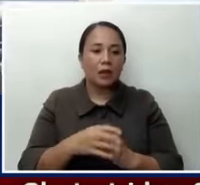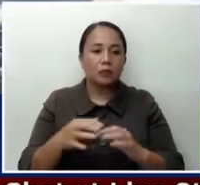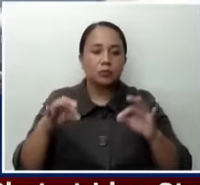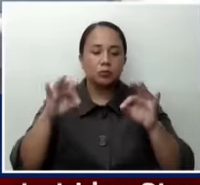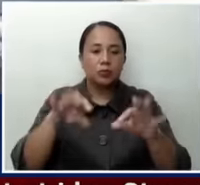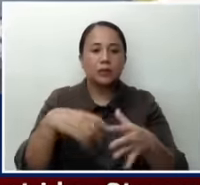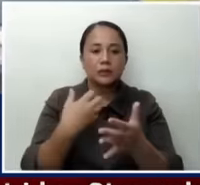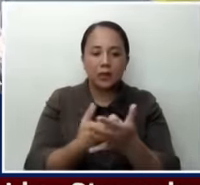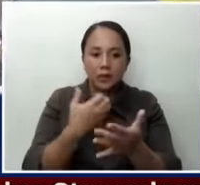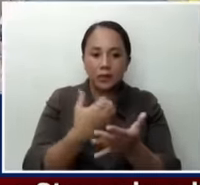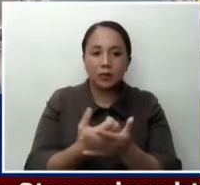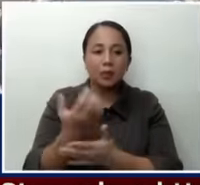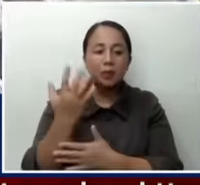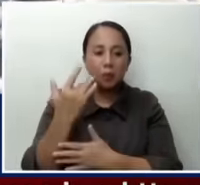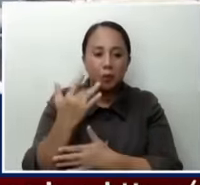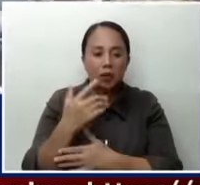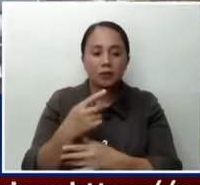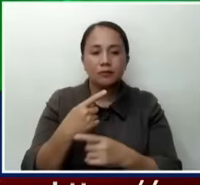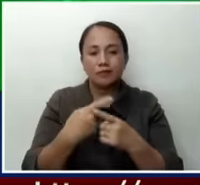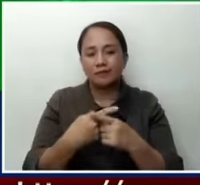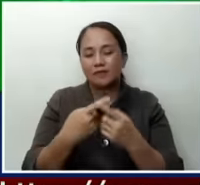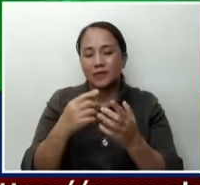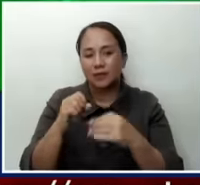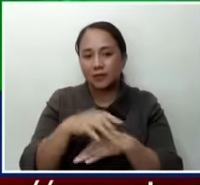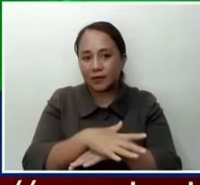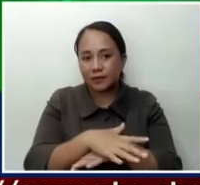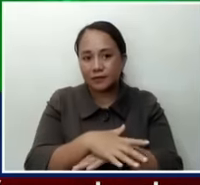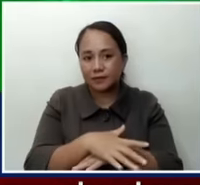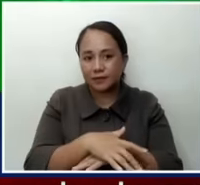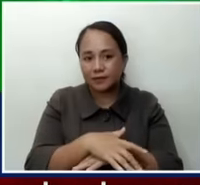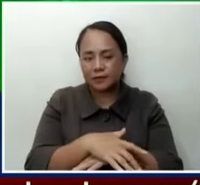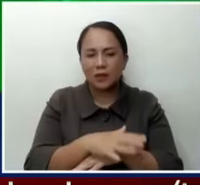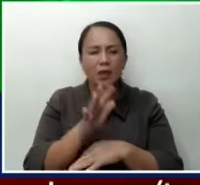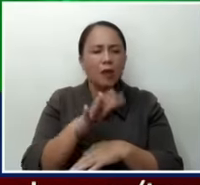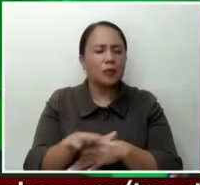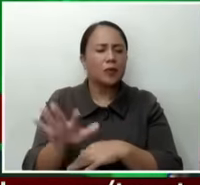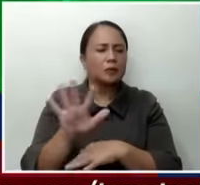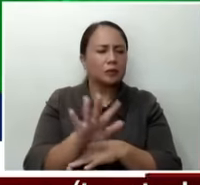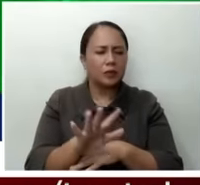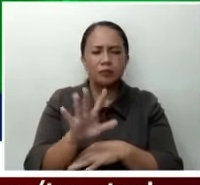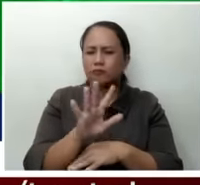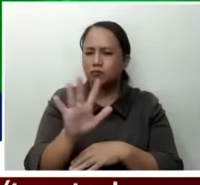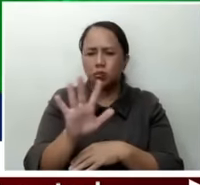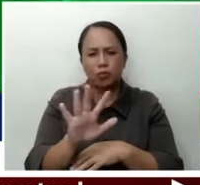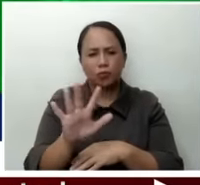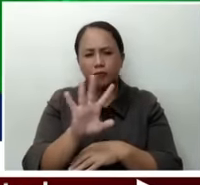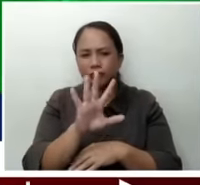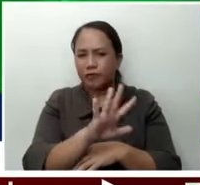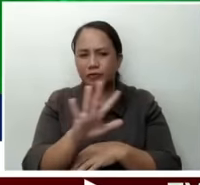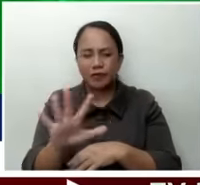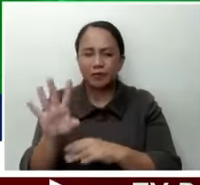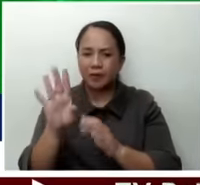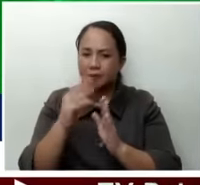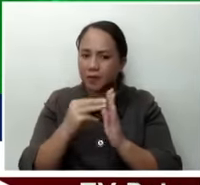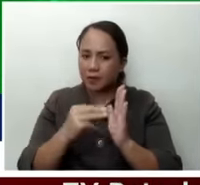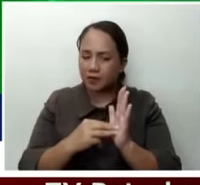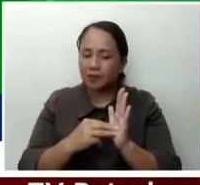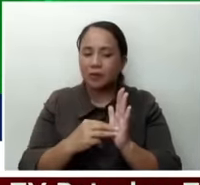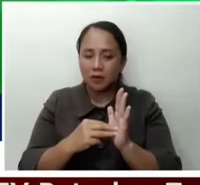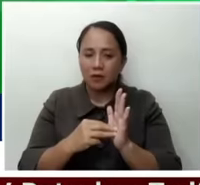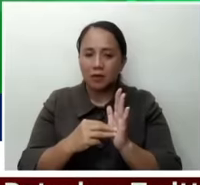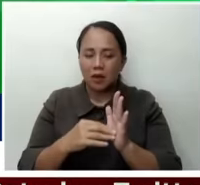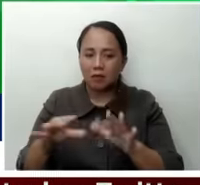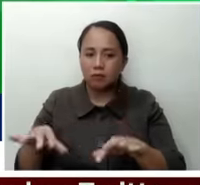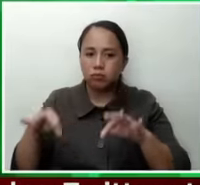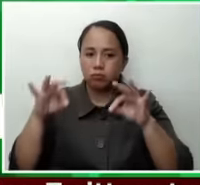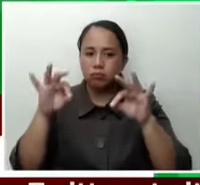ekonomiya dahil sa multiplier effect. Nasa more or less 55 billion pesos ang